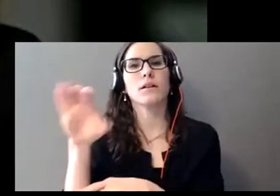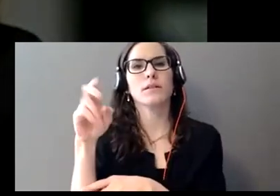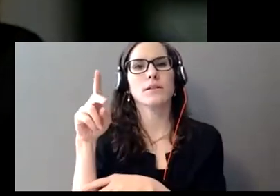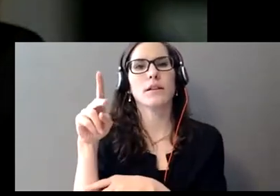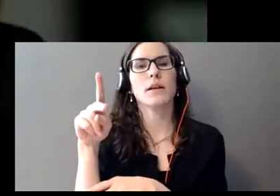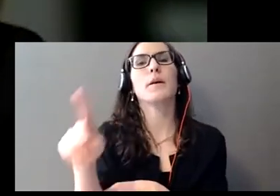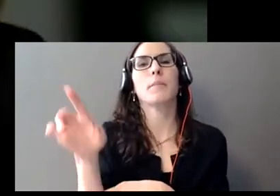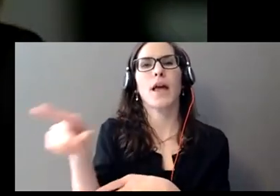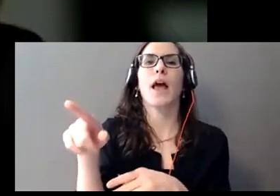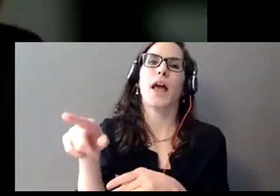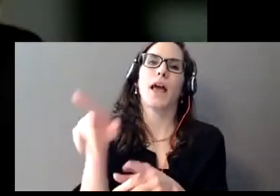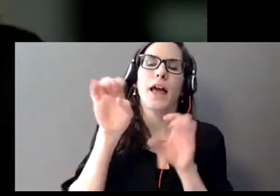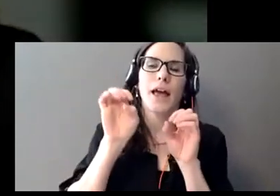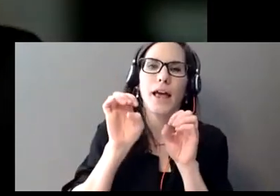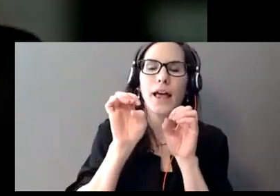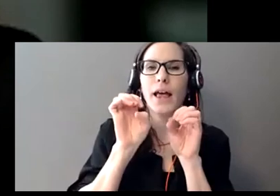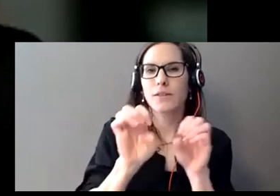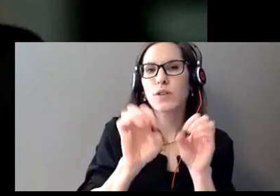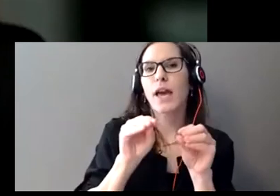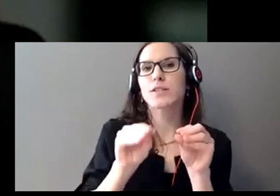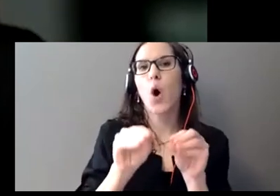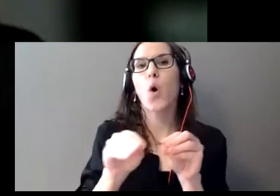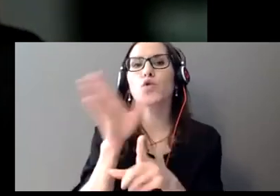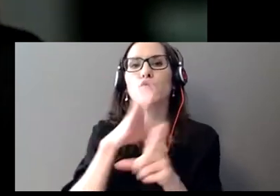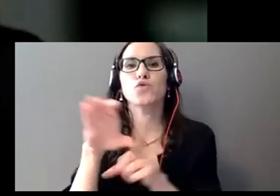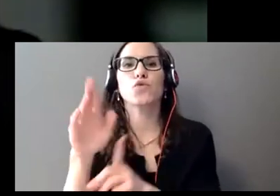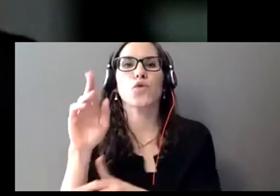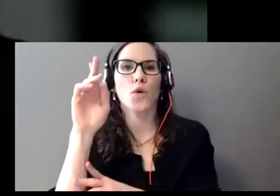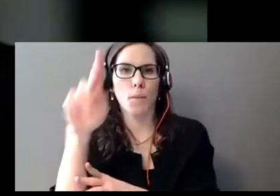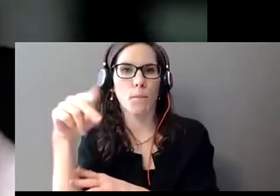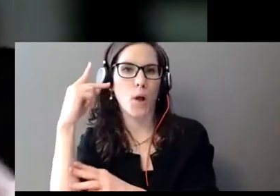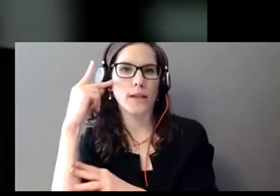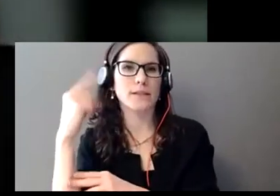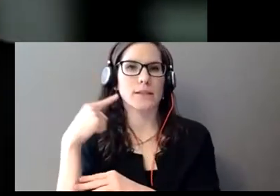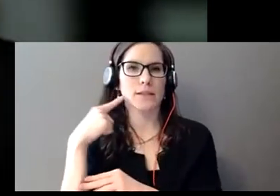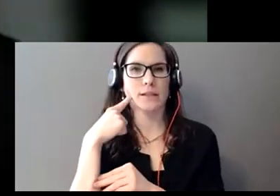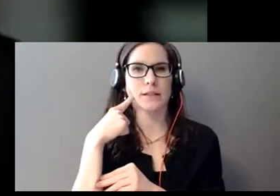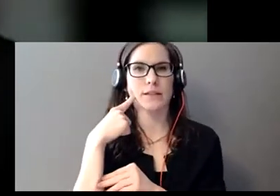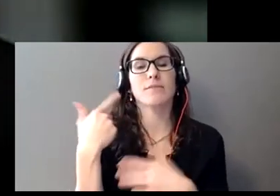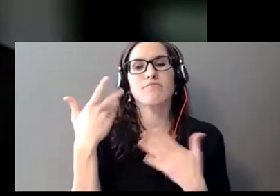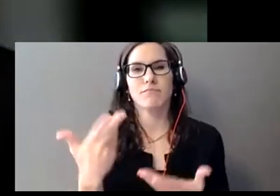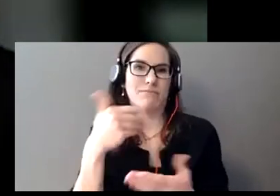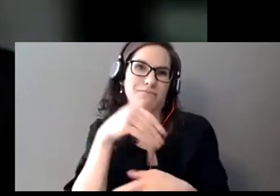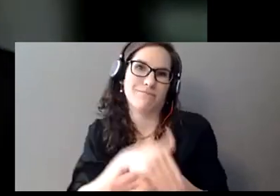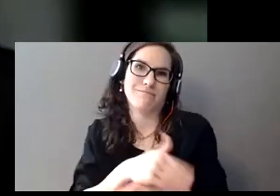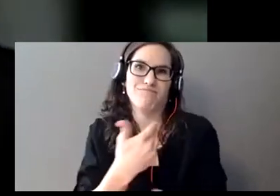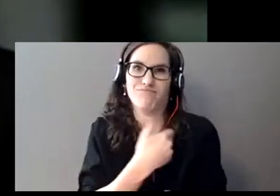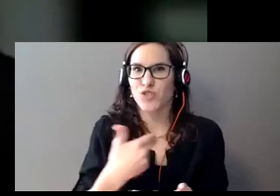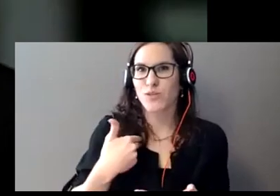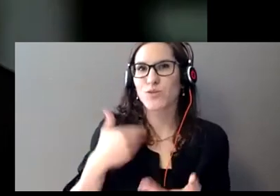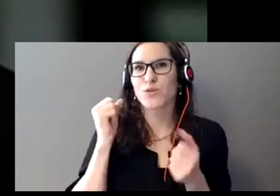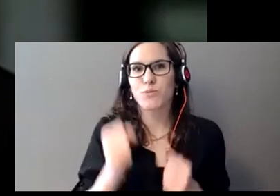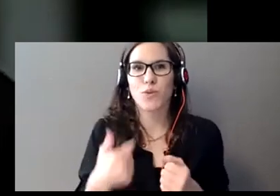politique. Et ce soir, j'ai eu l'honneur d'initier ces échanges